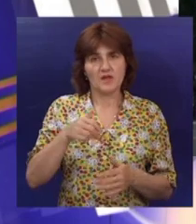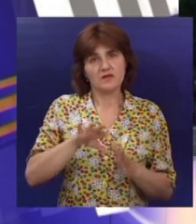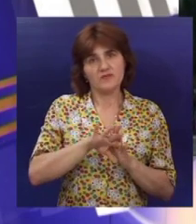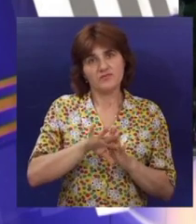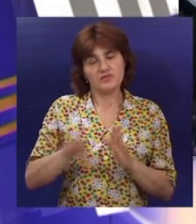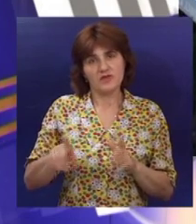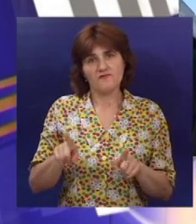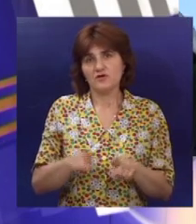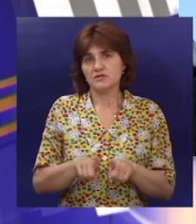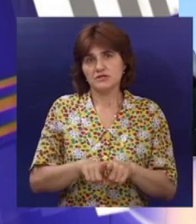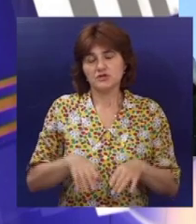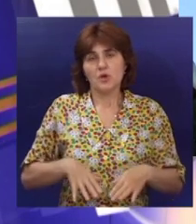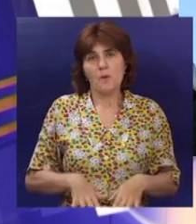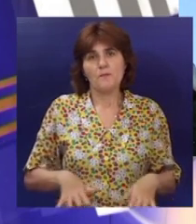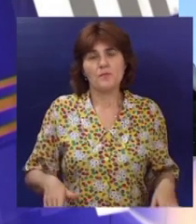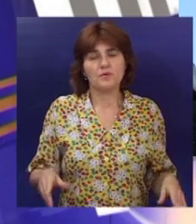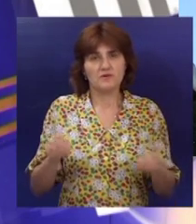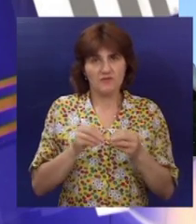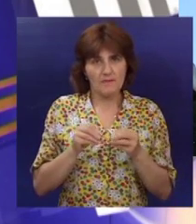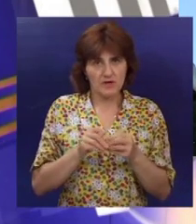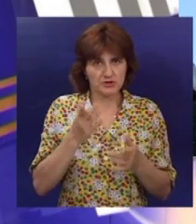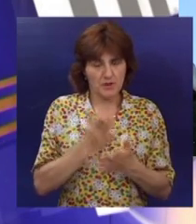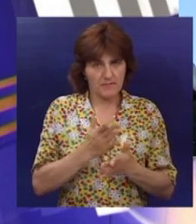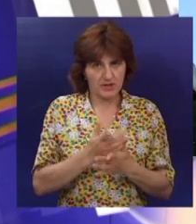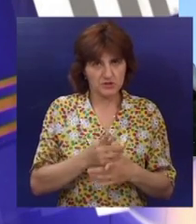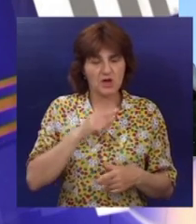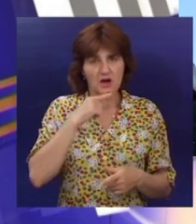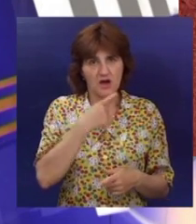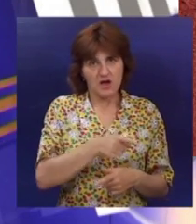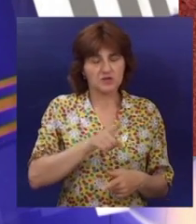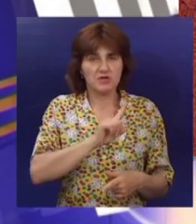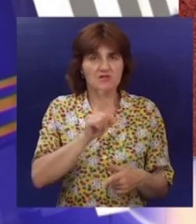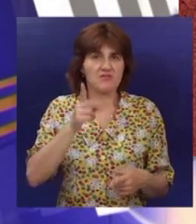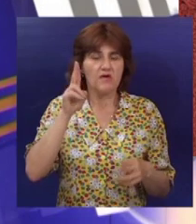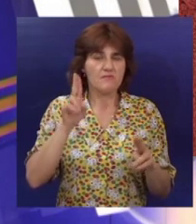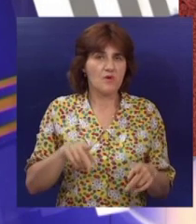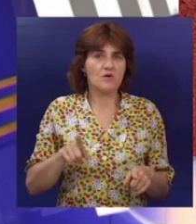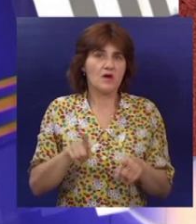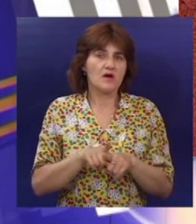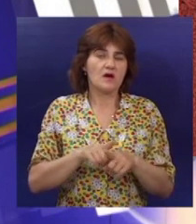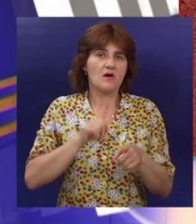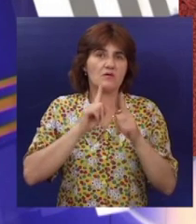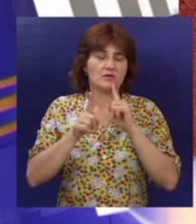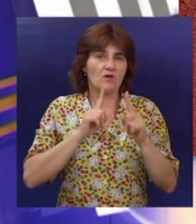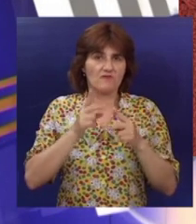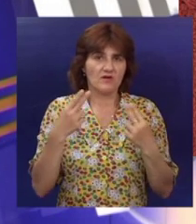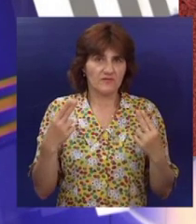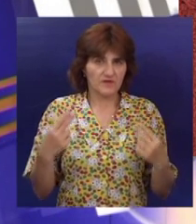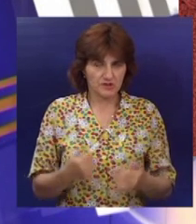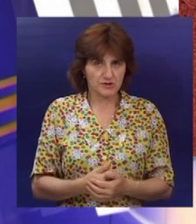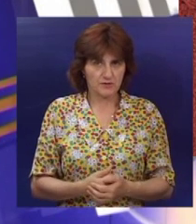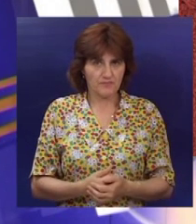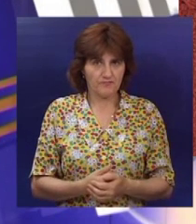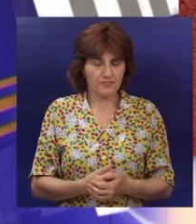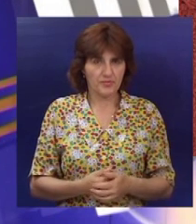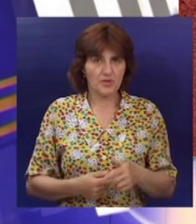skupštinske većine biće i Savez Bačkih Bunjevaca, čiji je predsednik ocenio da se lokalna vlast ne gradi na personalnim rešenjima, nego na osnovu programa.